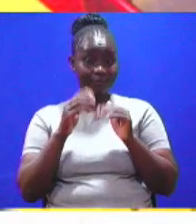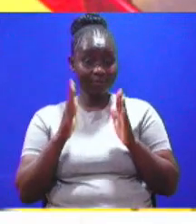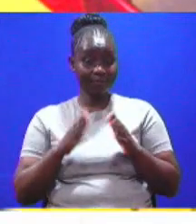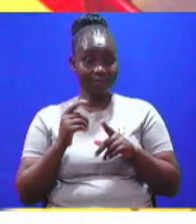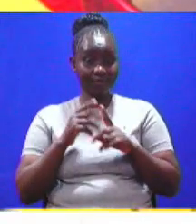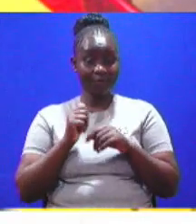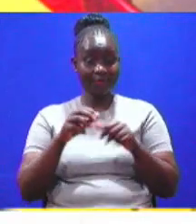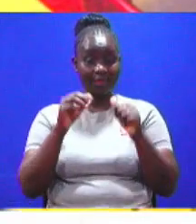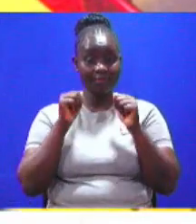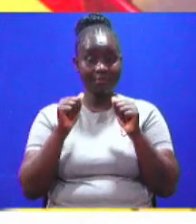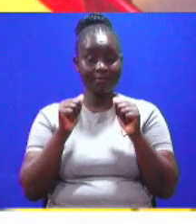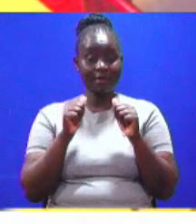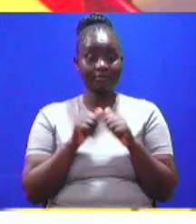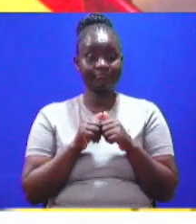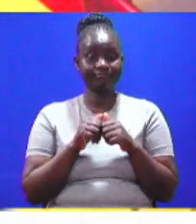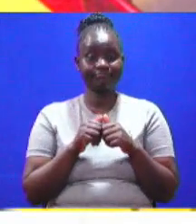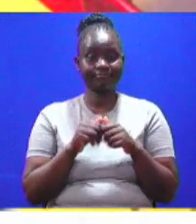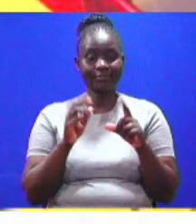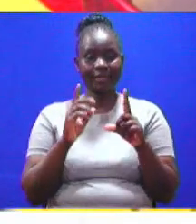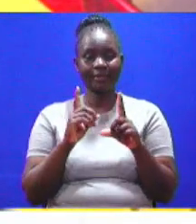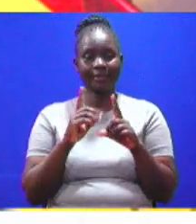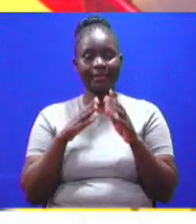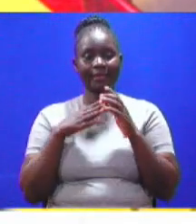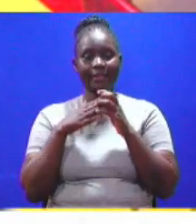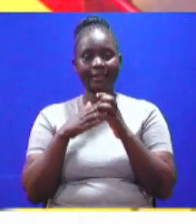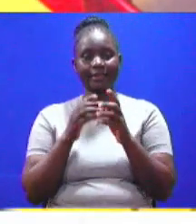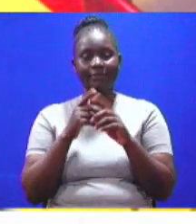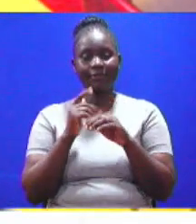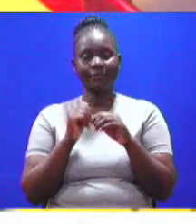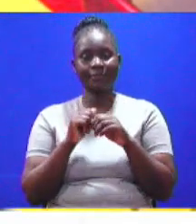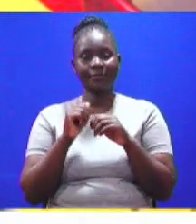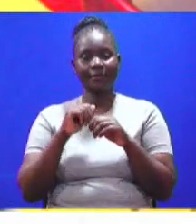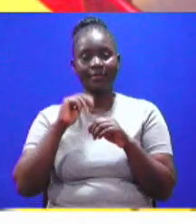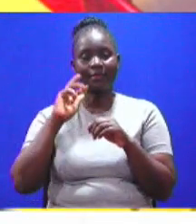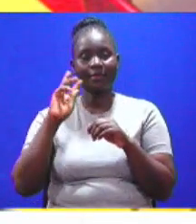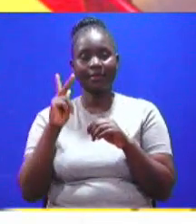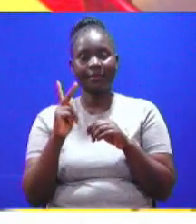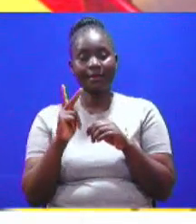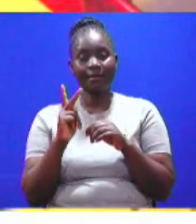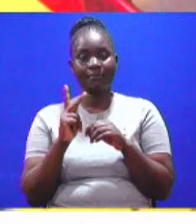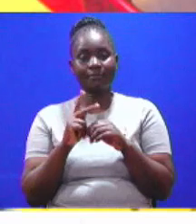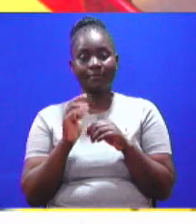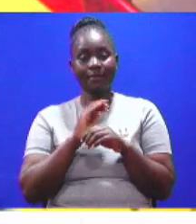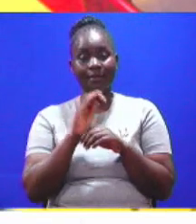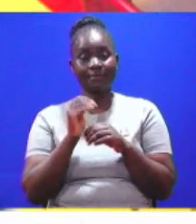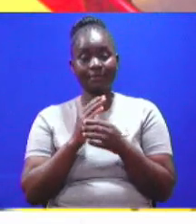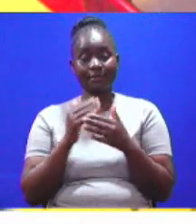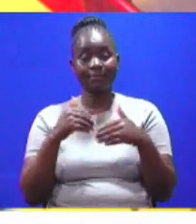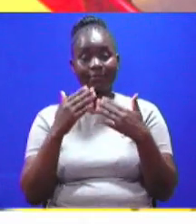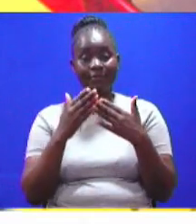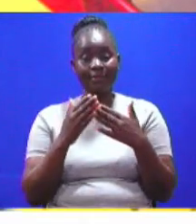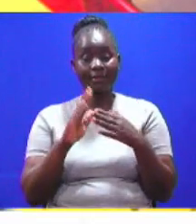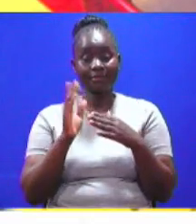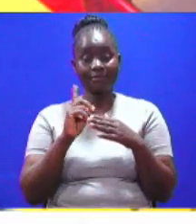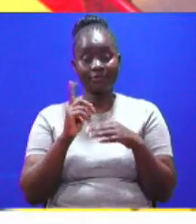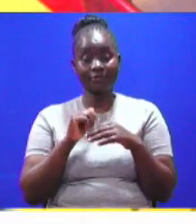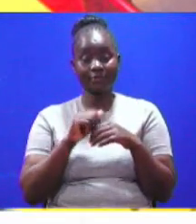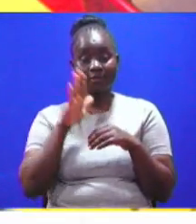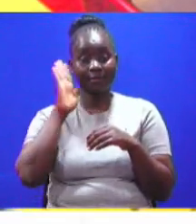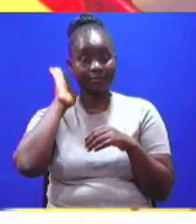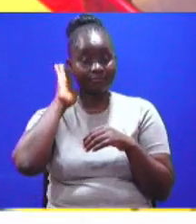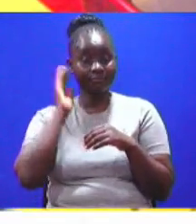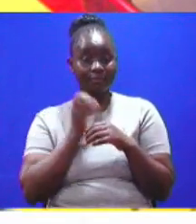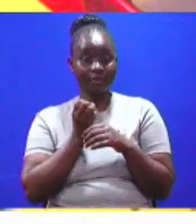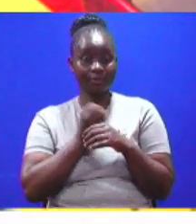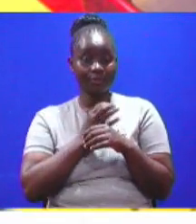hiyo nyamira bono nigo abarai anene imeyense ya Kenya wanyale kobaba kuburi wakoena na libagari ya benego tegerera